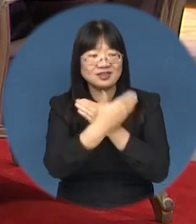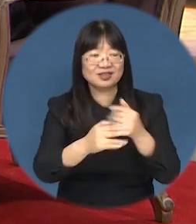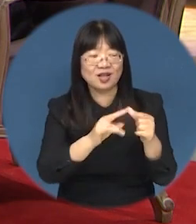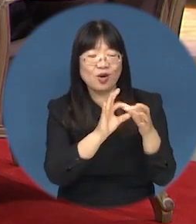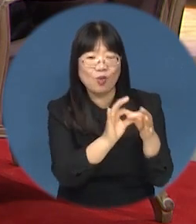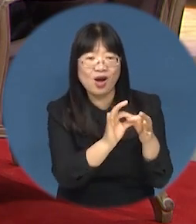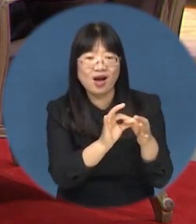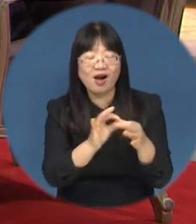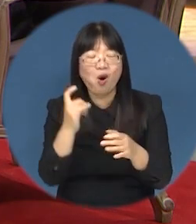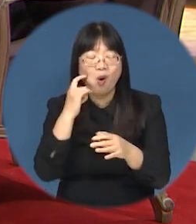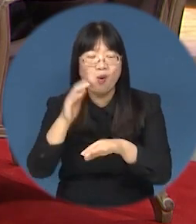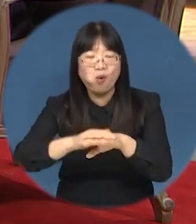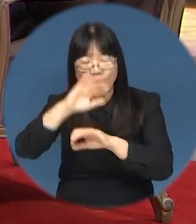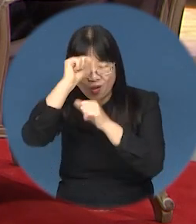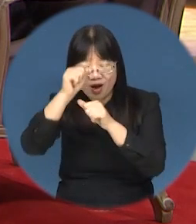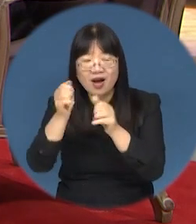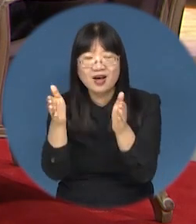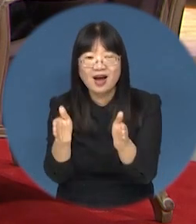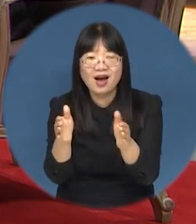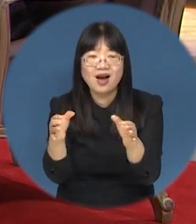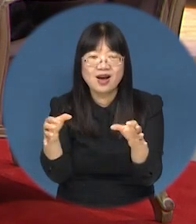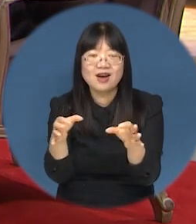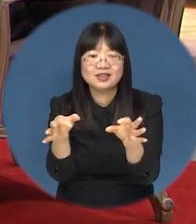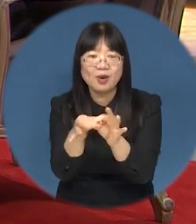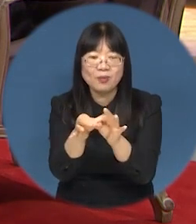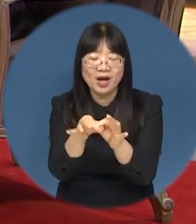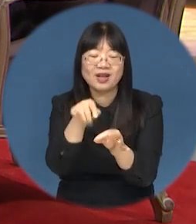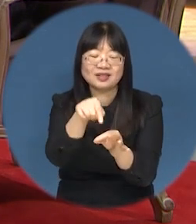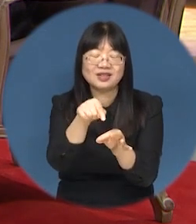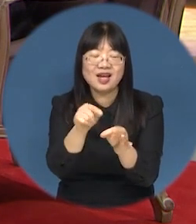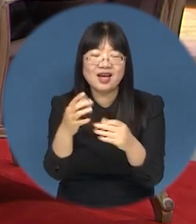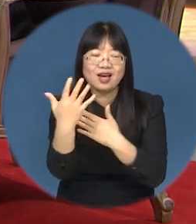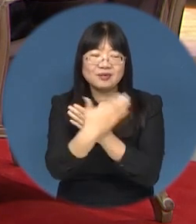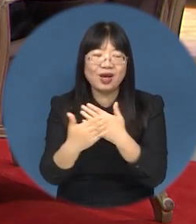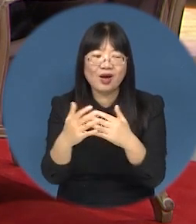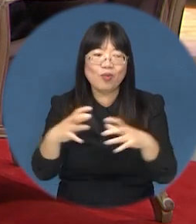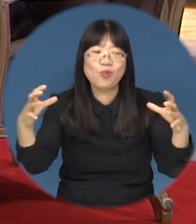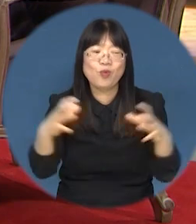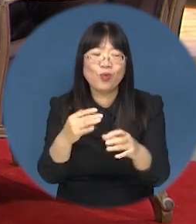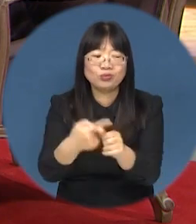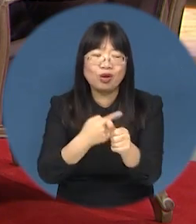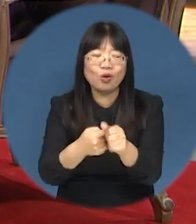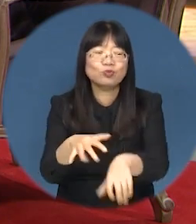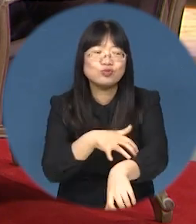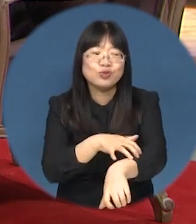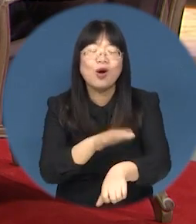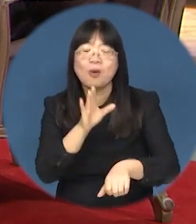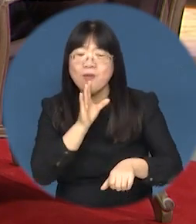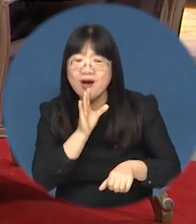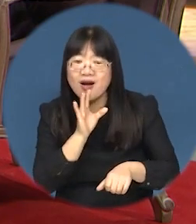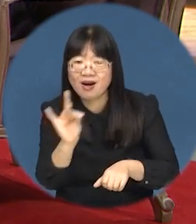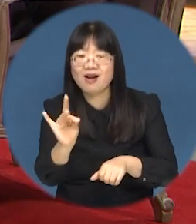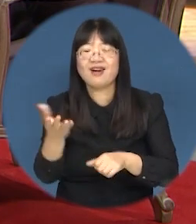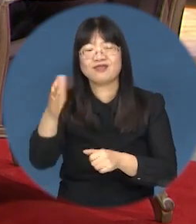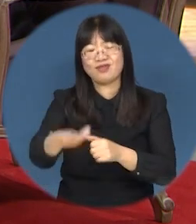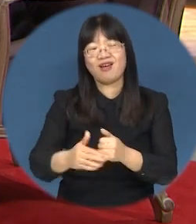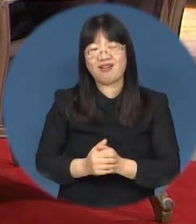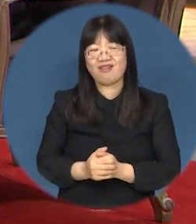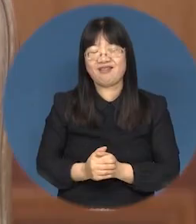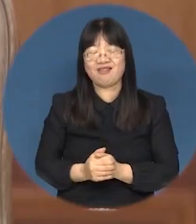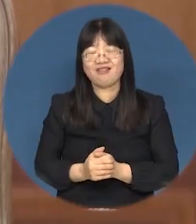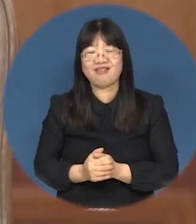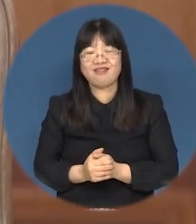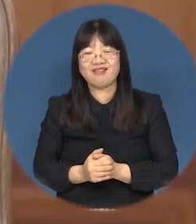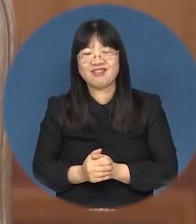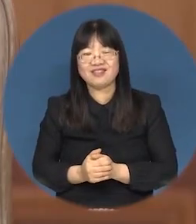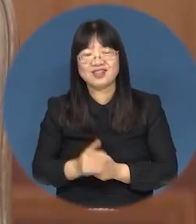이 의족 사이에 접합 부분이 분명히 불편하겠죠. 불편하죠. 이, 말씀 들으니 당연한데. 네. 아.